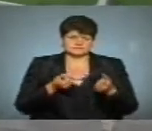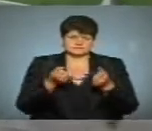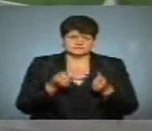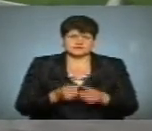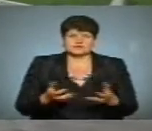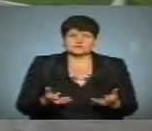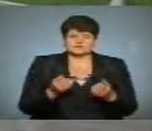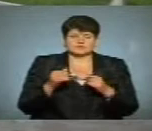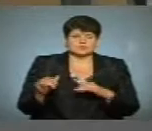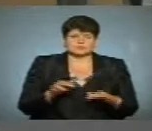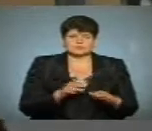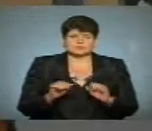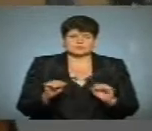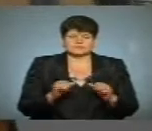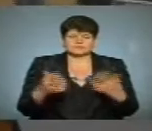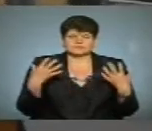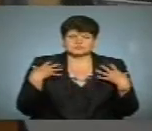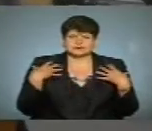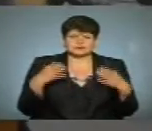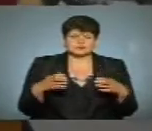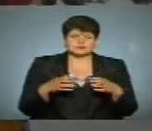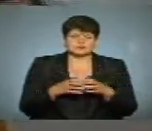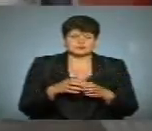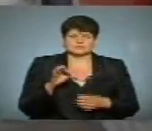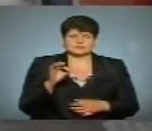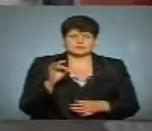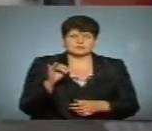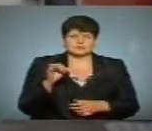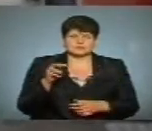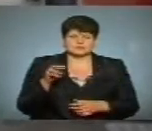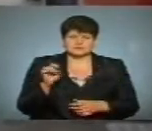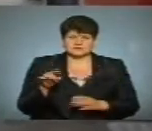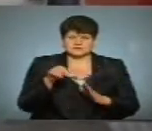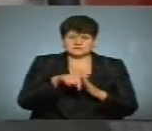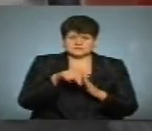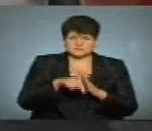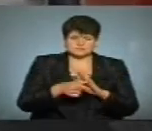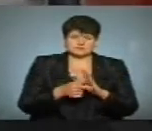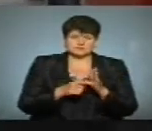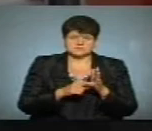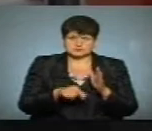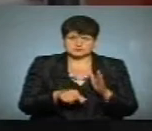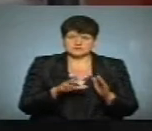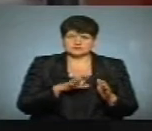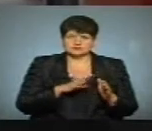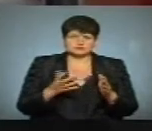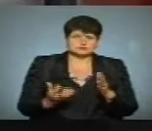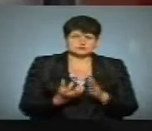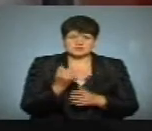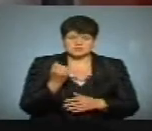Рятувальною операцією керував начальник караулу Олександр Римар. Всередині, в самому приміщенні, було